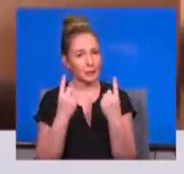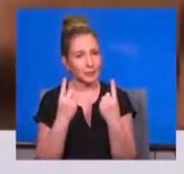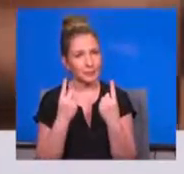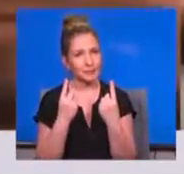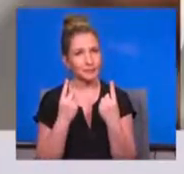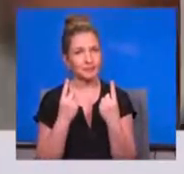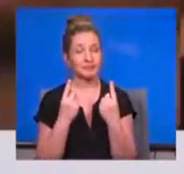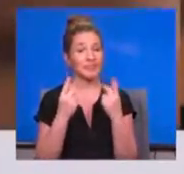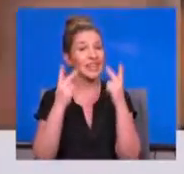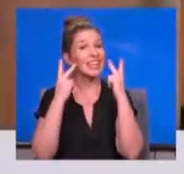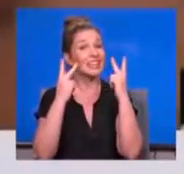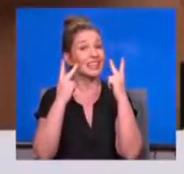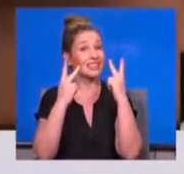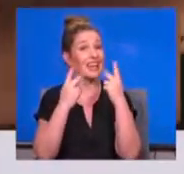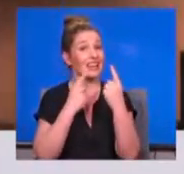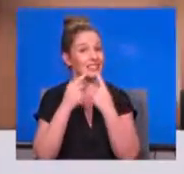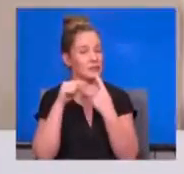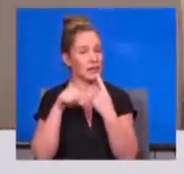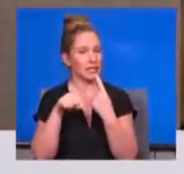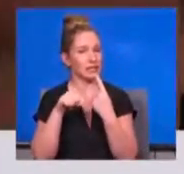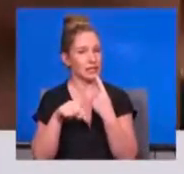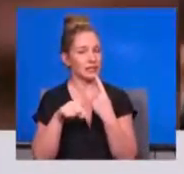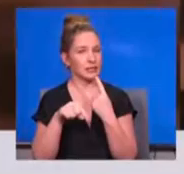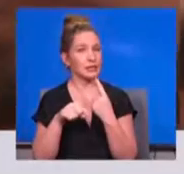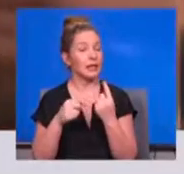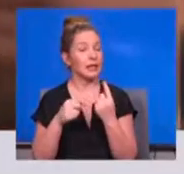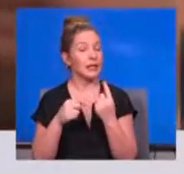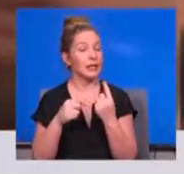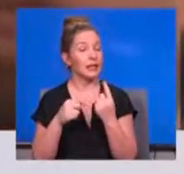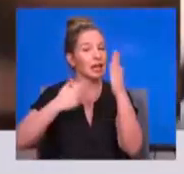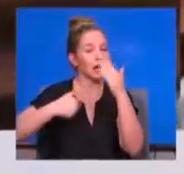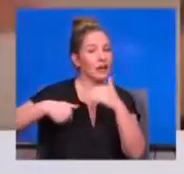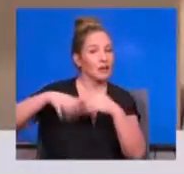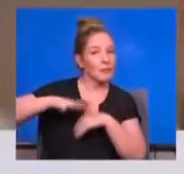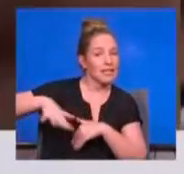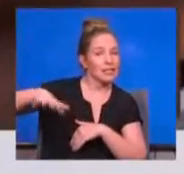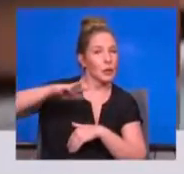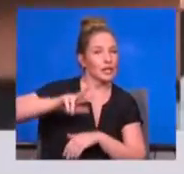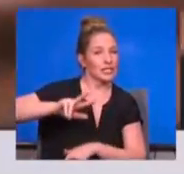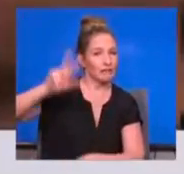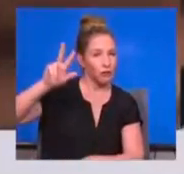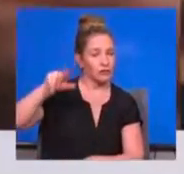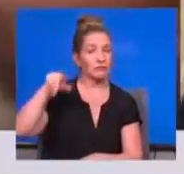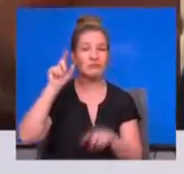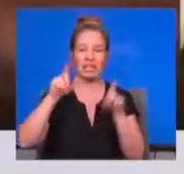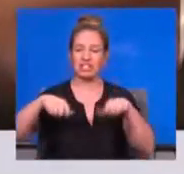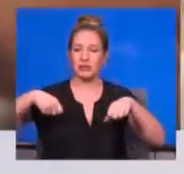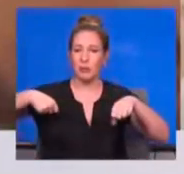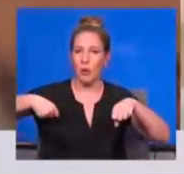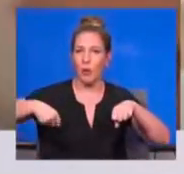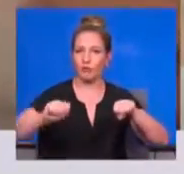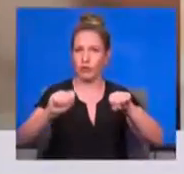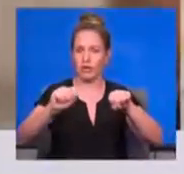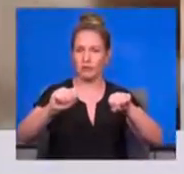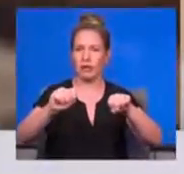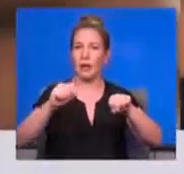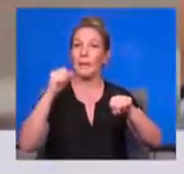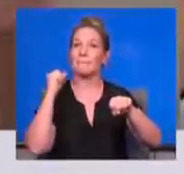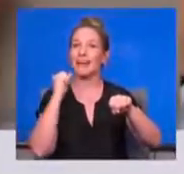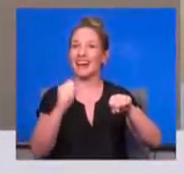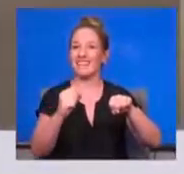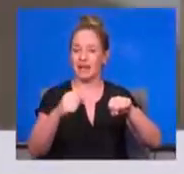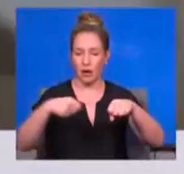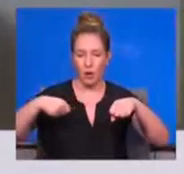עליהם, מטרד בעיקר באזור הצפון, של אנשים שנוסעים באופנועים בצורה מכוונת, אופנועים רועשים